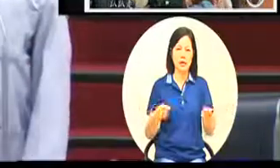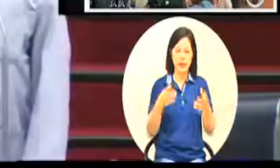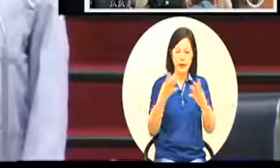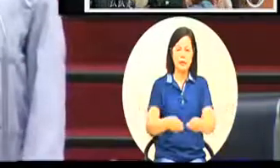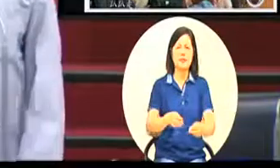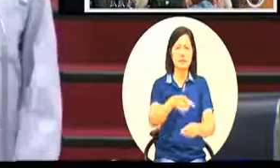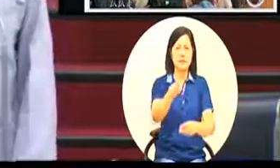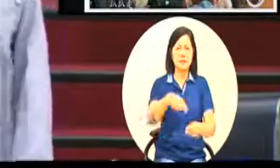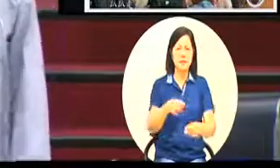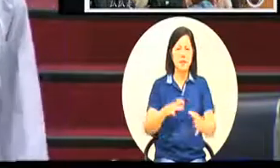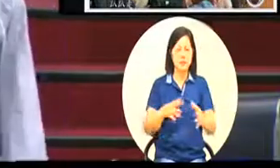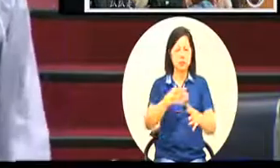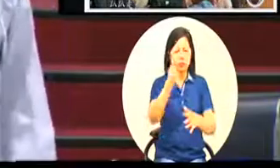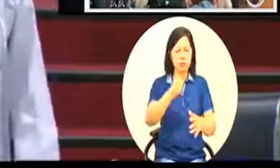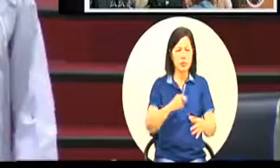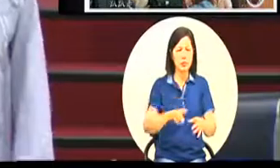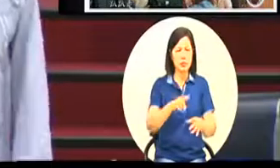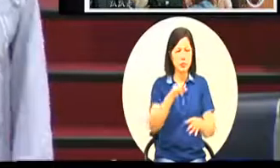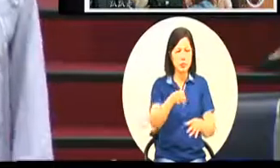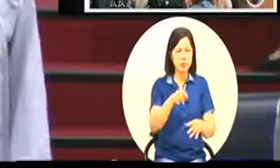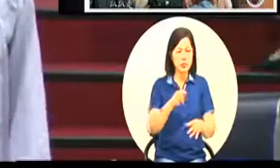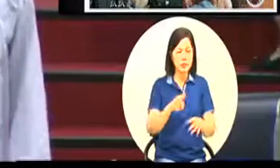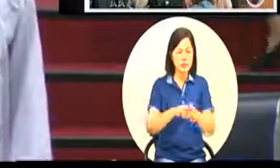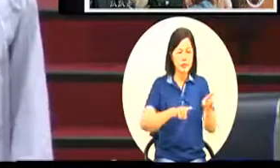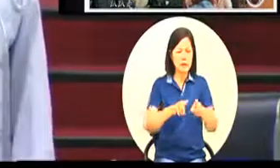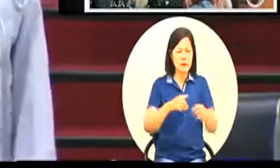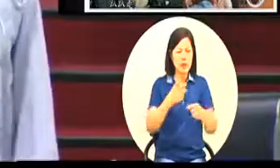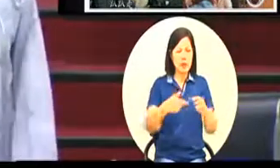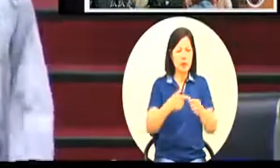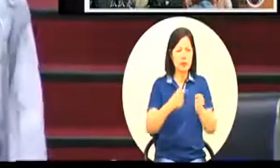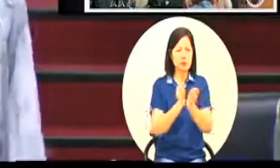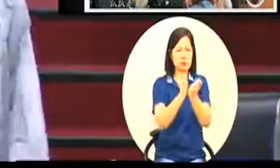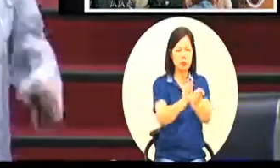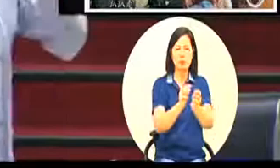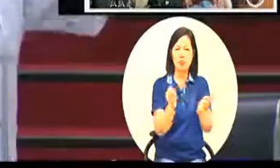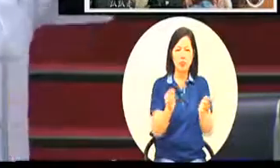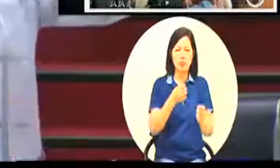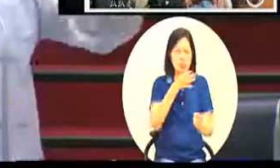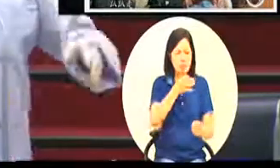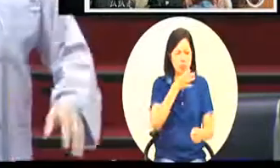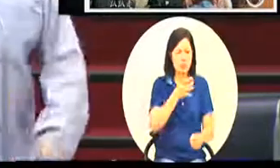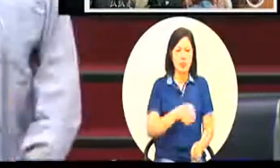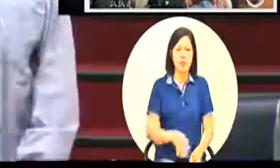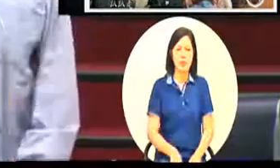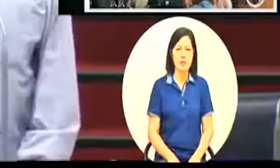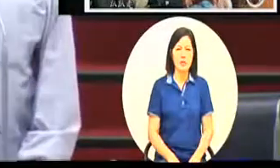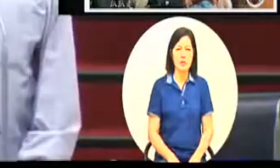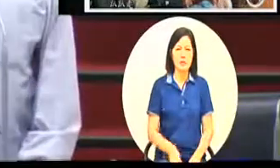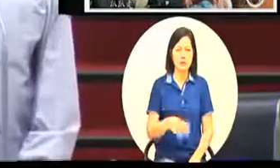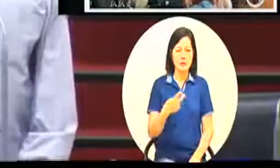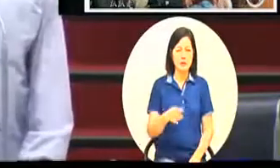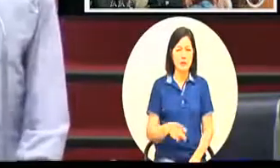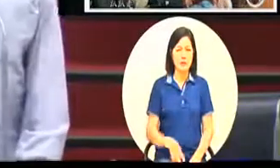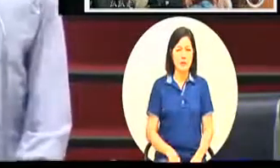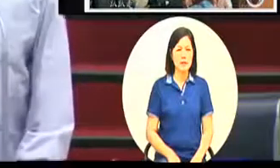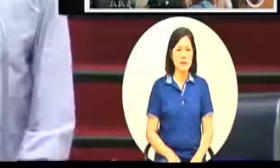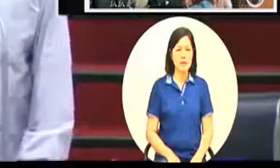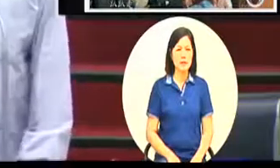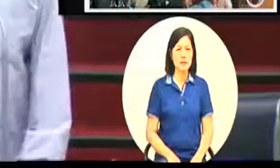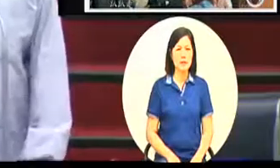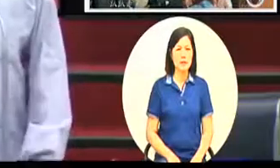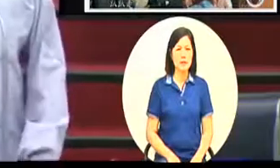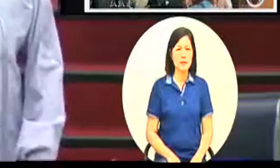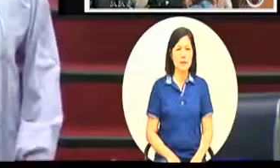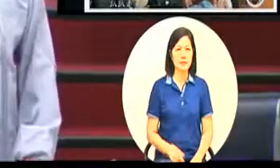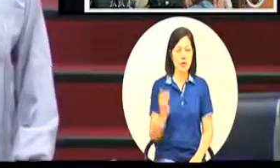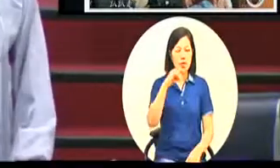统脑失格差。啊，乖六档啊，到啊，何况讲中堂换法官，搁咧马加干净，两贪案，